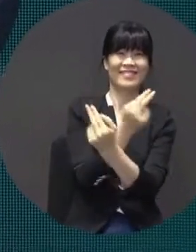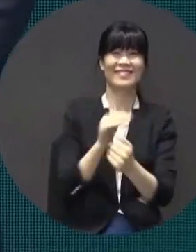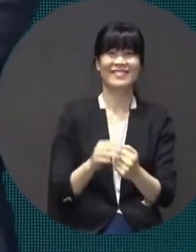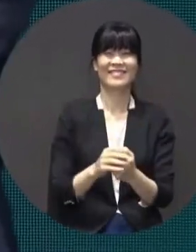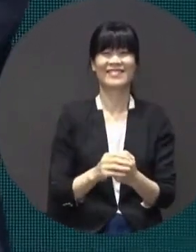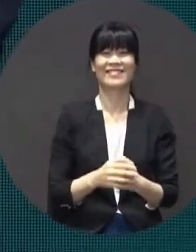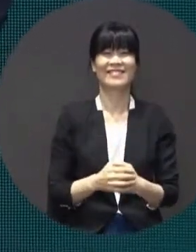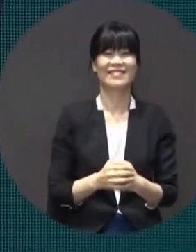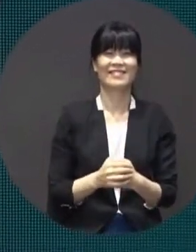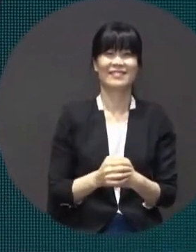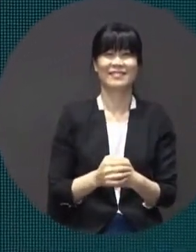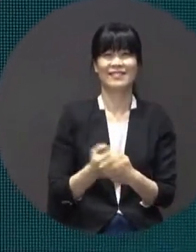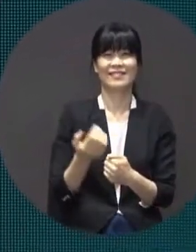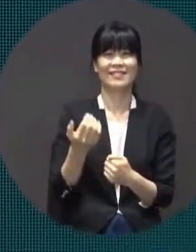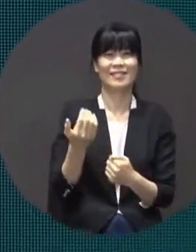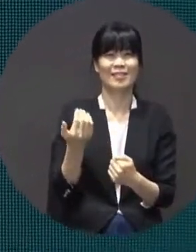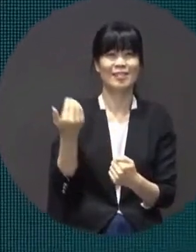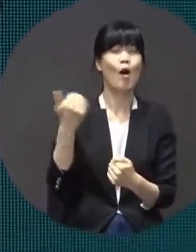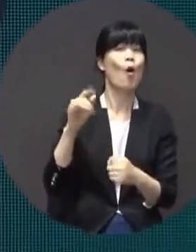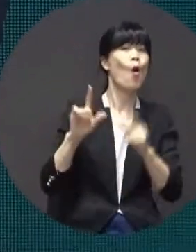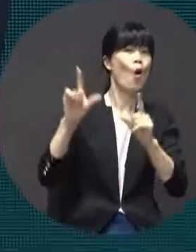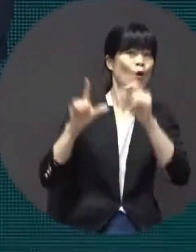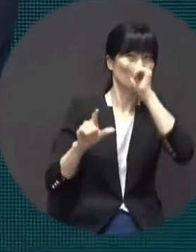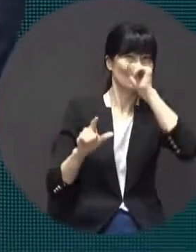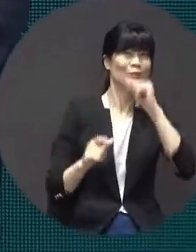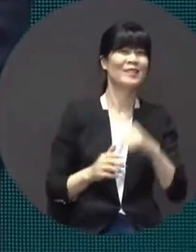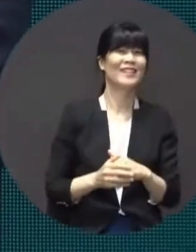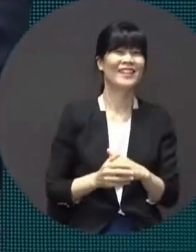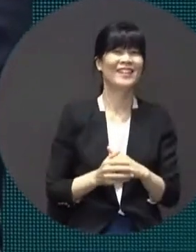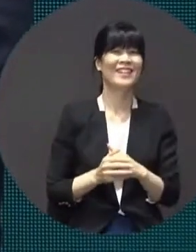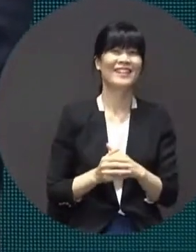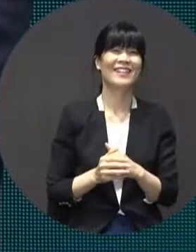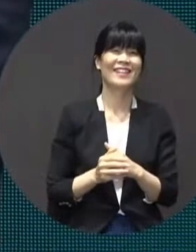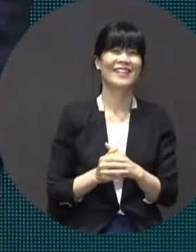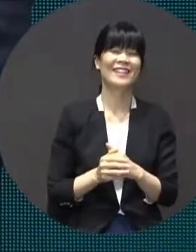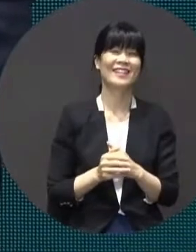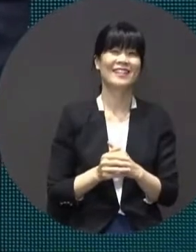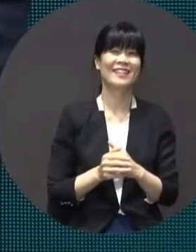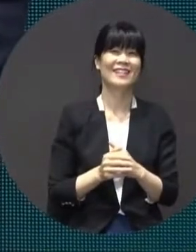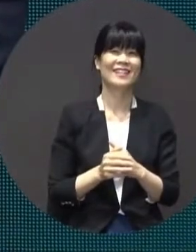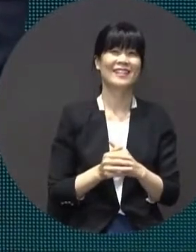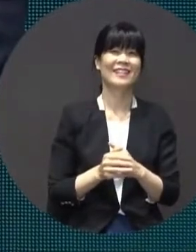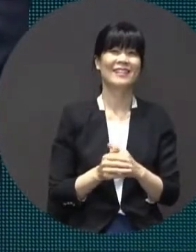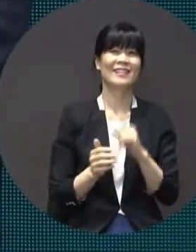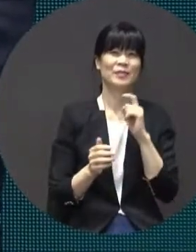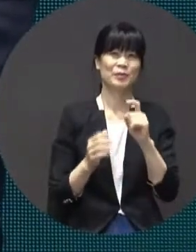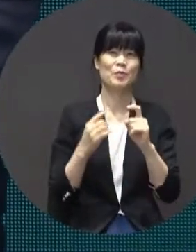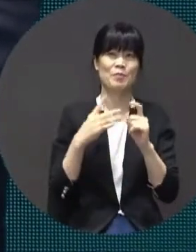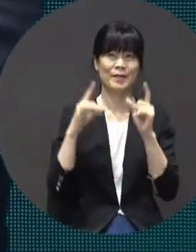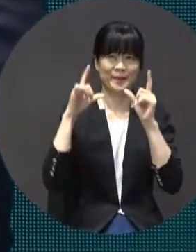누구보다도 가장 네, 치열하게 싸우셨, 그 자세 좋습니다. 네. 자, 앞에 보고 한 10초만 네, 바라봐